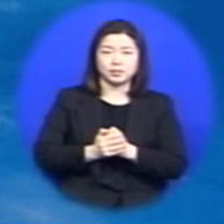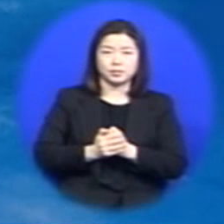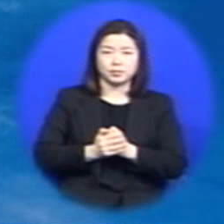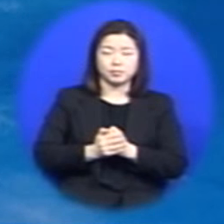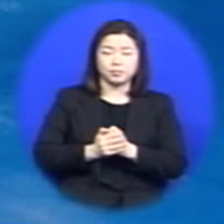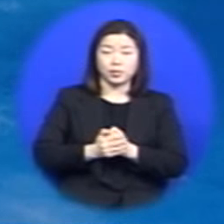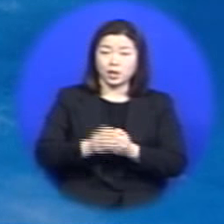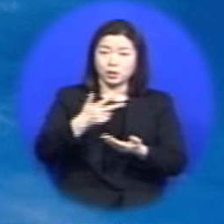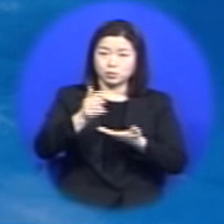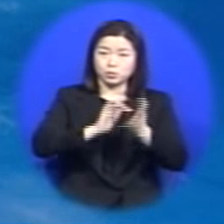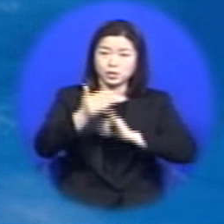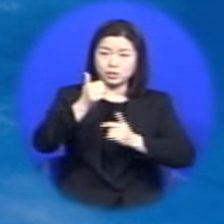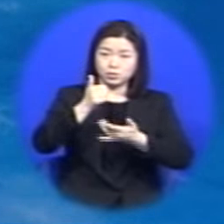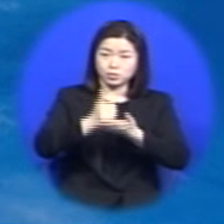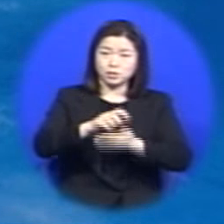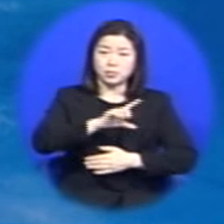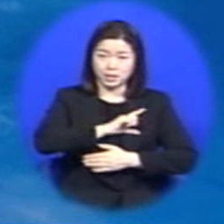주 예수님의 이름으로,